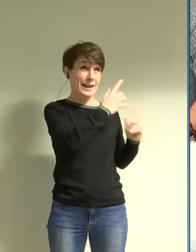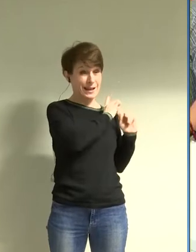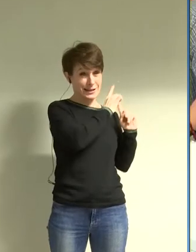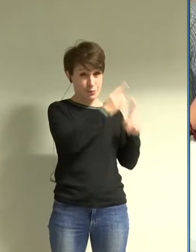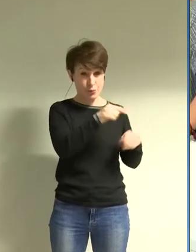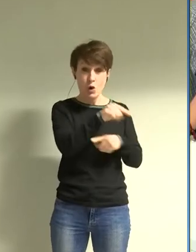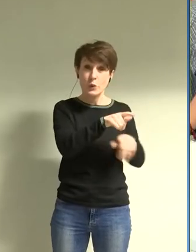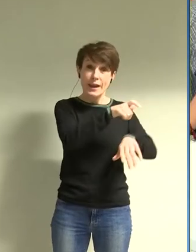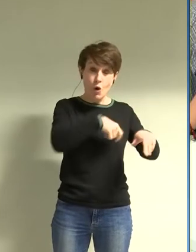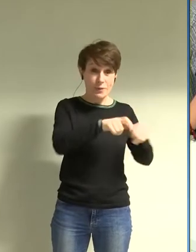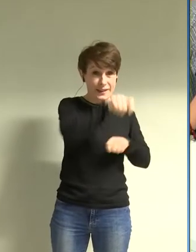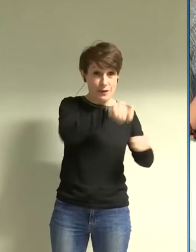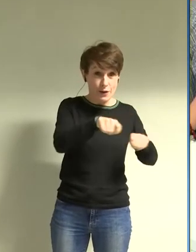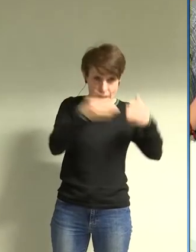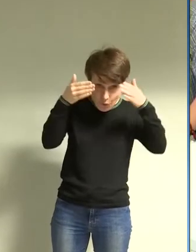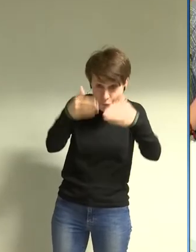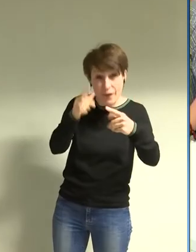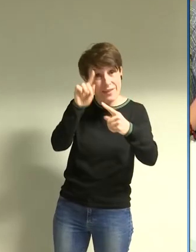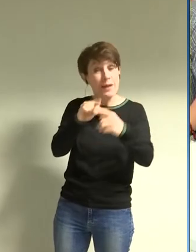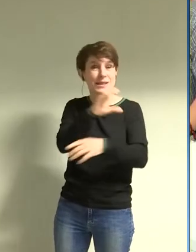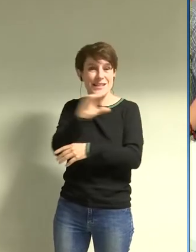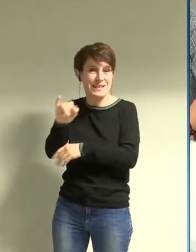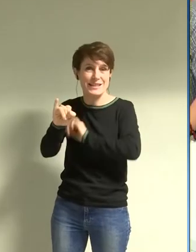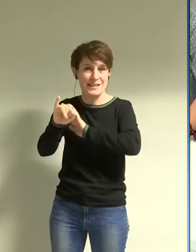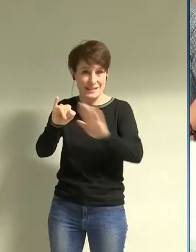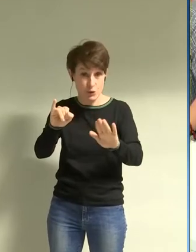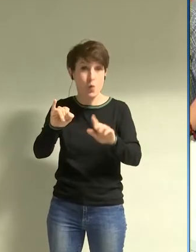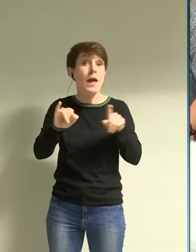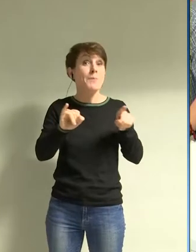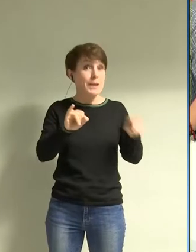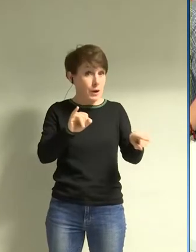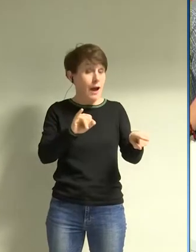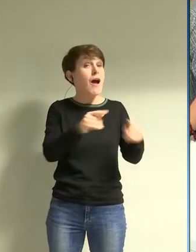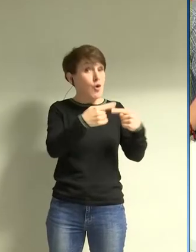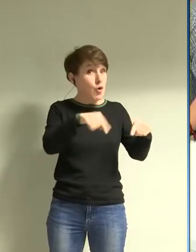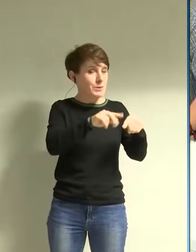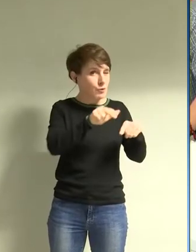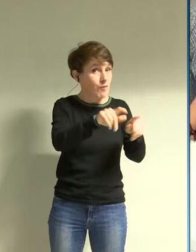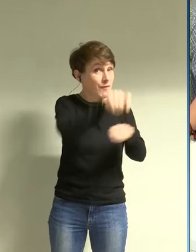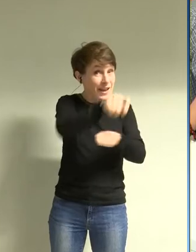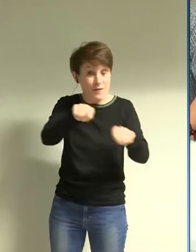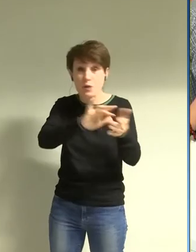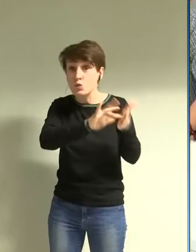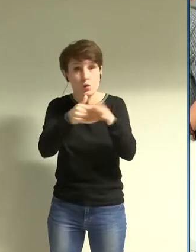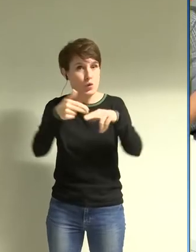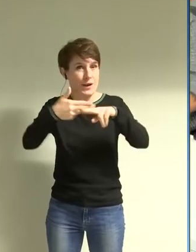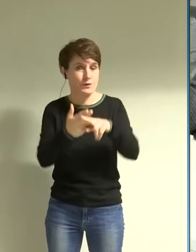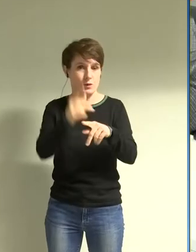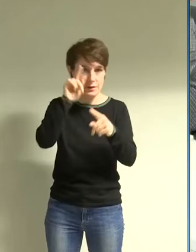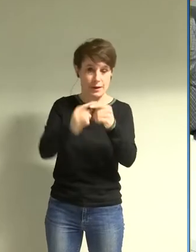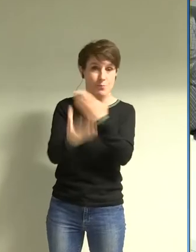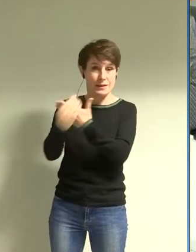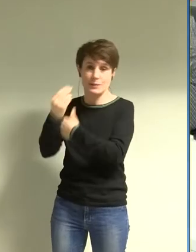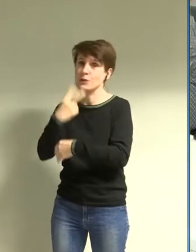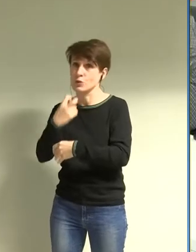cci donc la proposition c'est bien d'aller évaluer tous les dispositifs de participation citoyenne et non pas que des